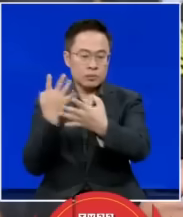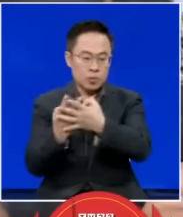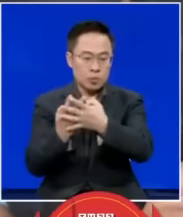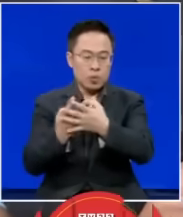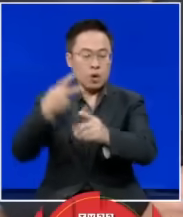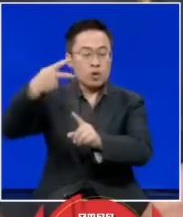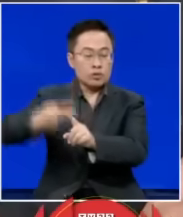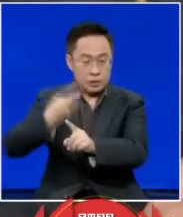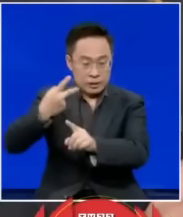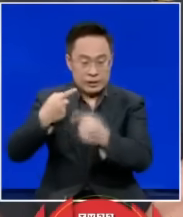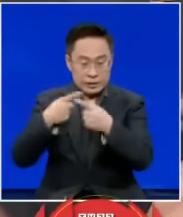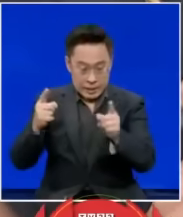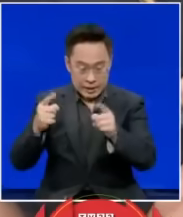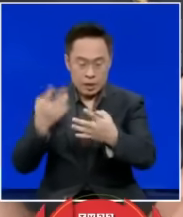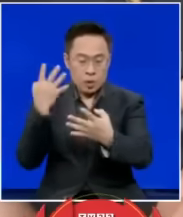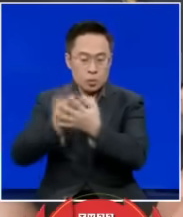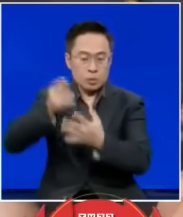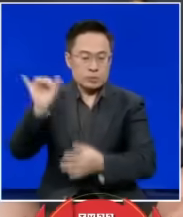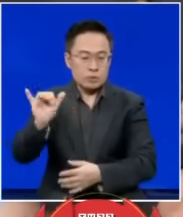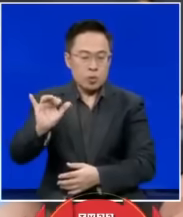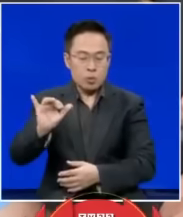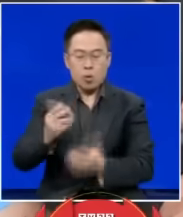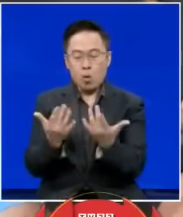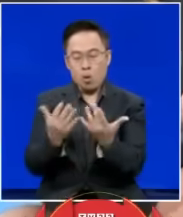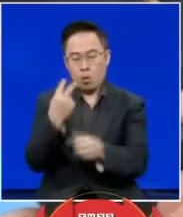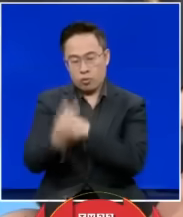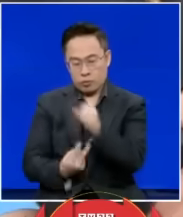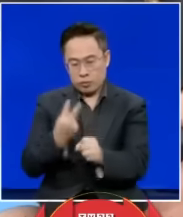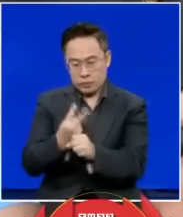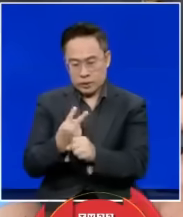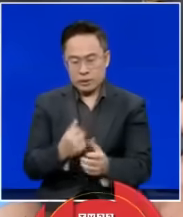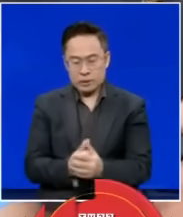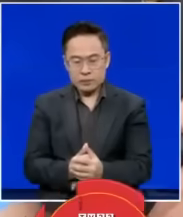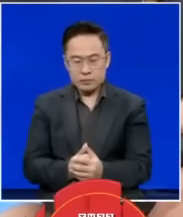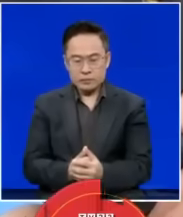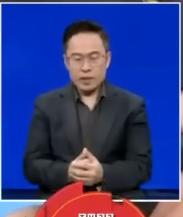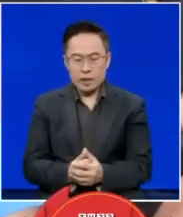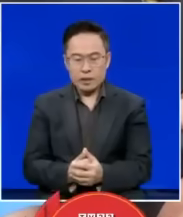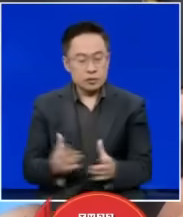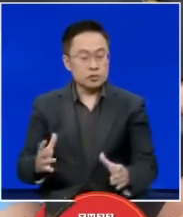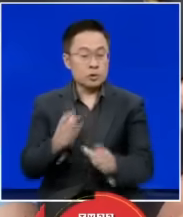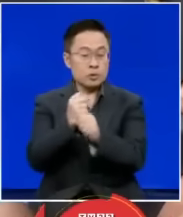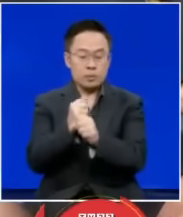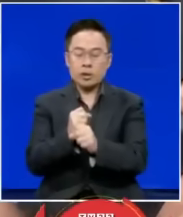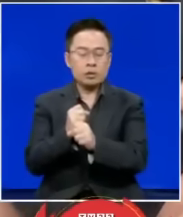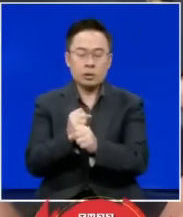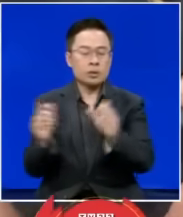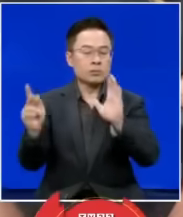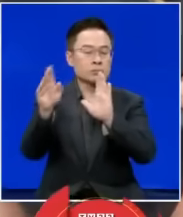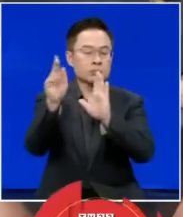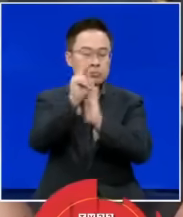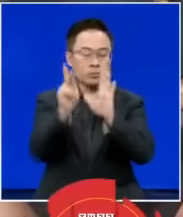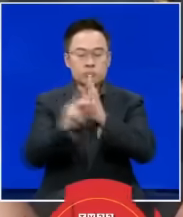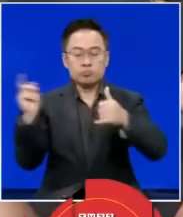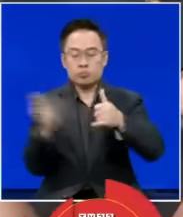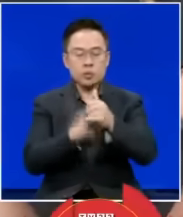เดือนปรับ 4,000 แต่ว่ารอลงอาญา2ปีนะฮะ นะคะก็อันนี้ก็ท่านก็บอกว่าไม่ได้ปกป้องนะคะก็ดำเนินทุกดำเนินคดีตามกฎห